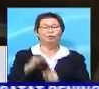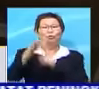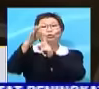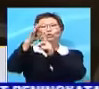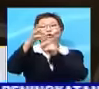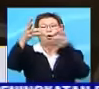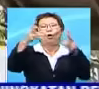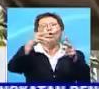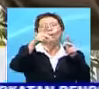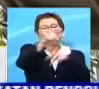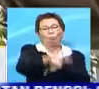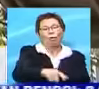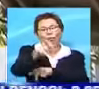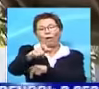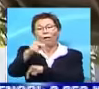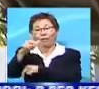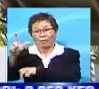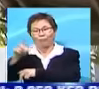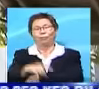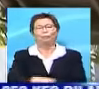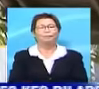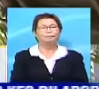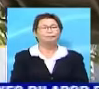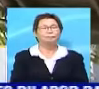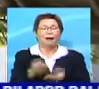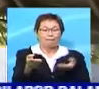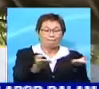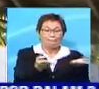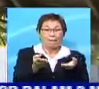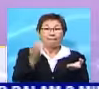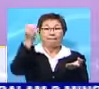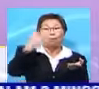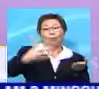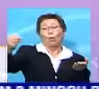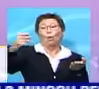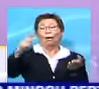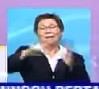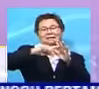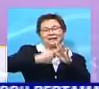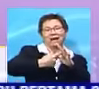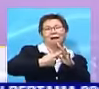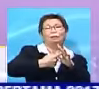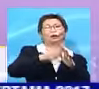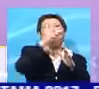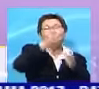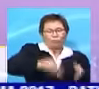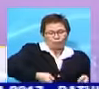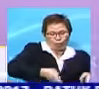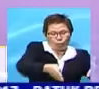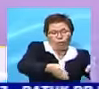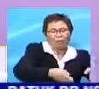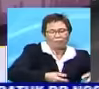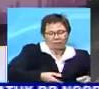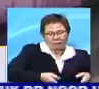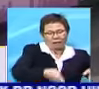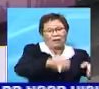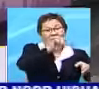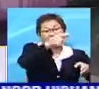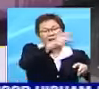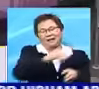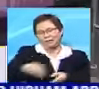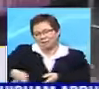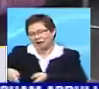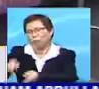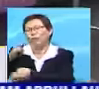bagi warga kota di Kuala Lumpur ini. Perkhidmatan ini pada awalnya bermula dengan dua laluan iaitu laluan Green dan